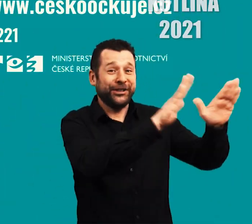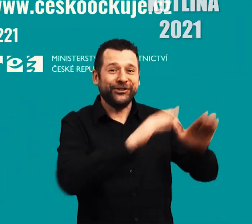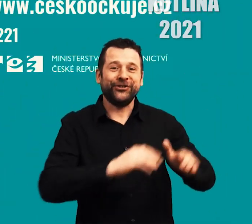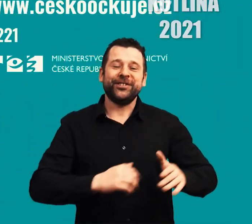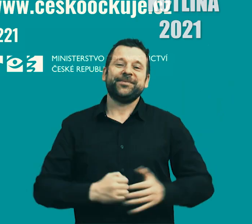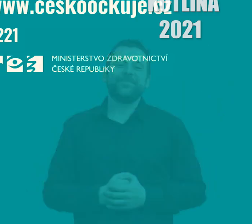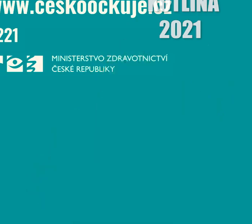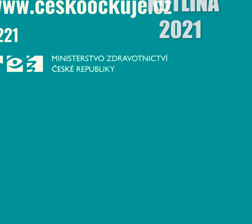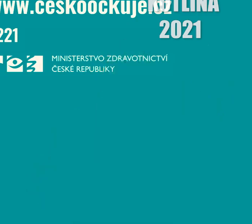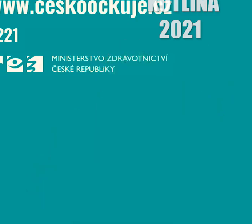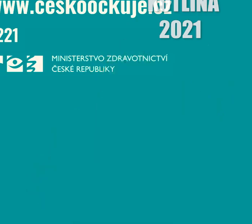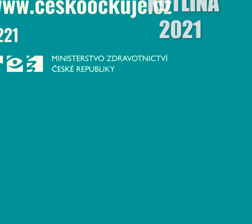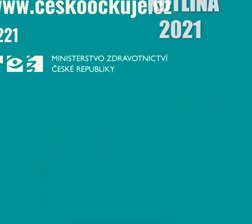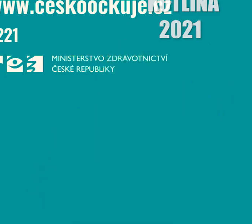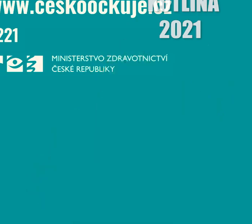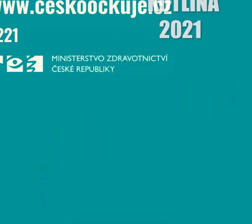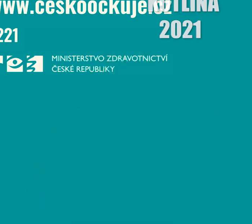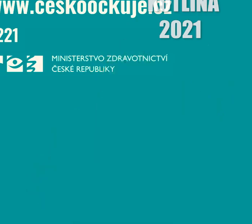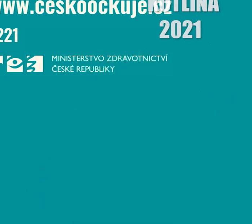koronavirem.